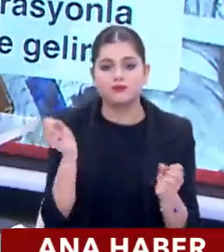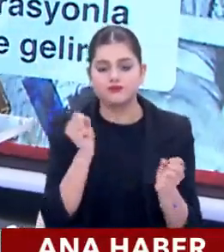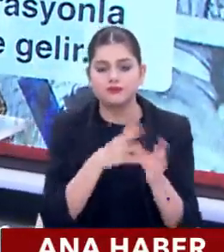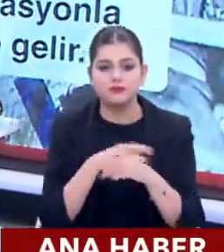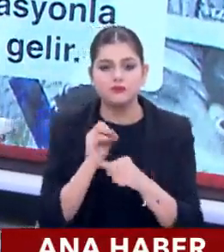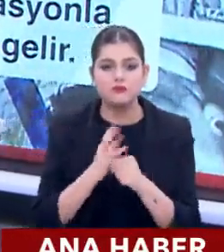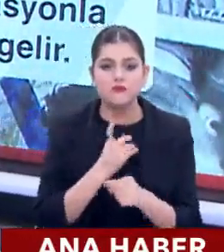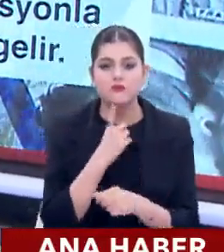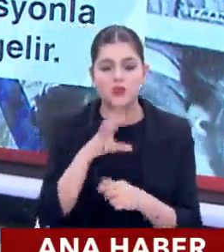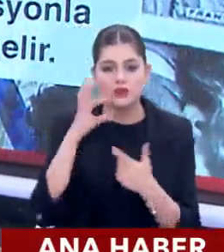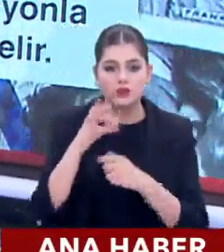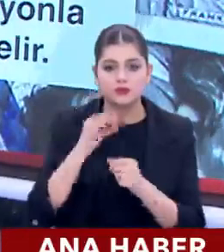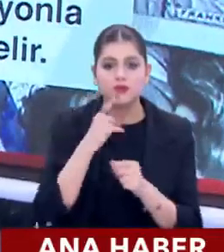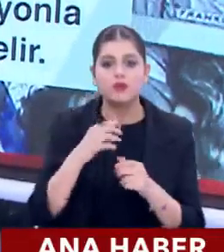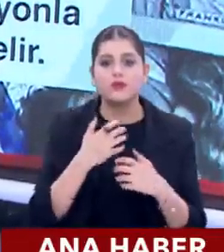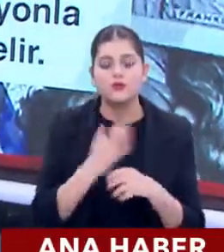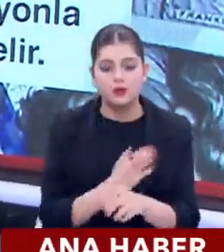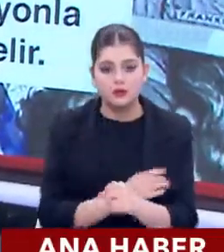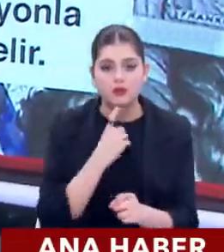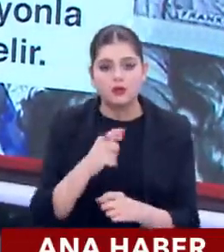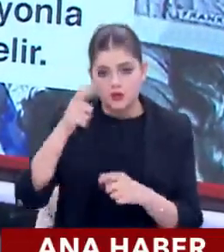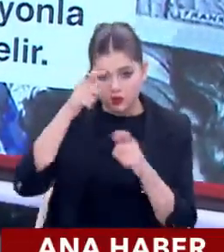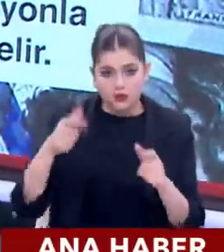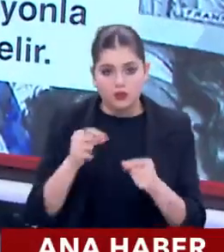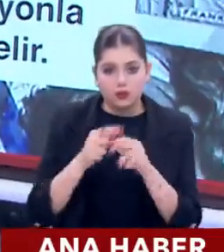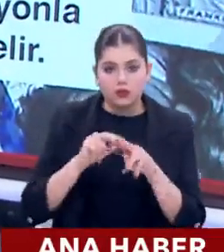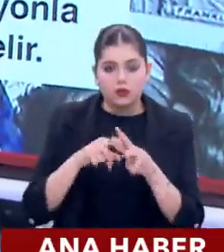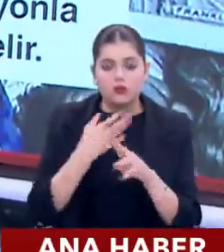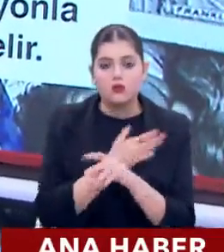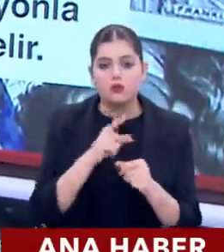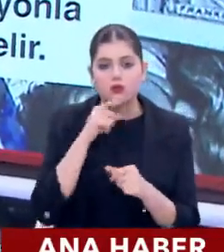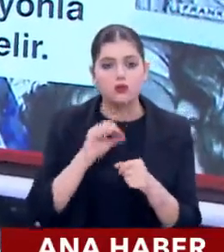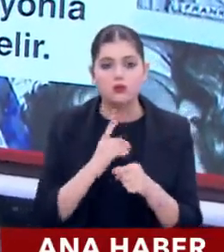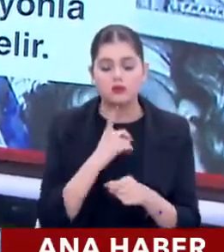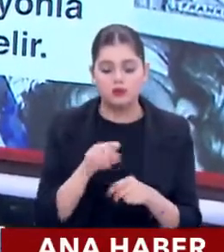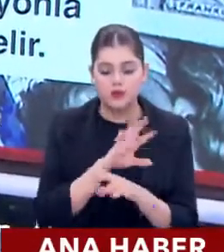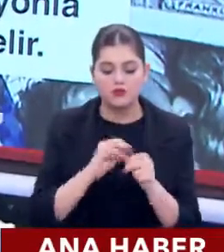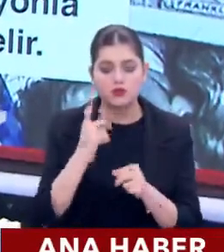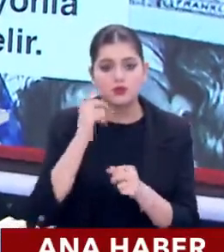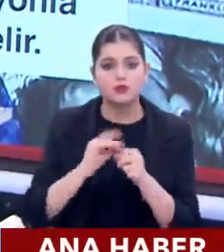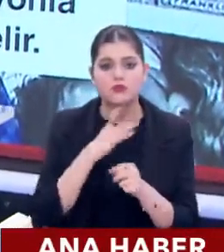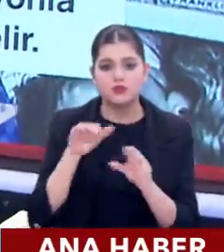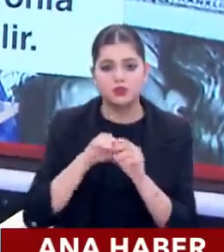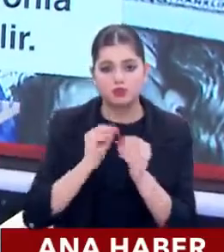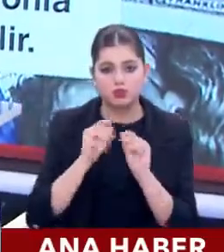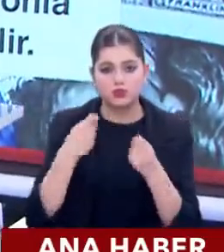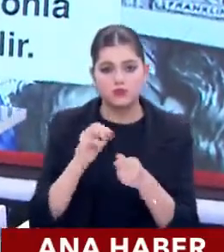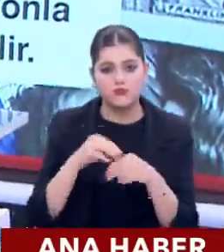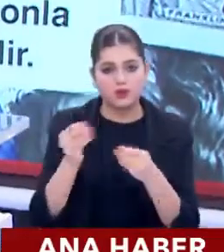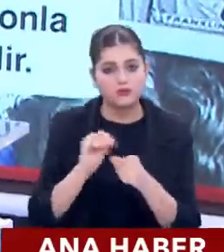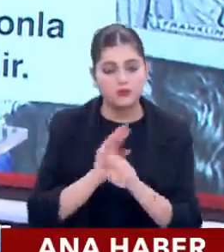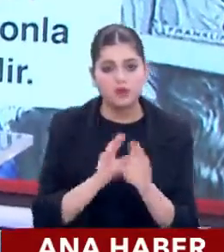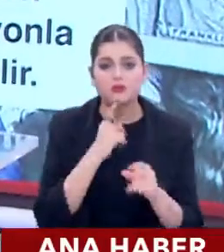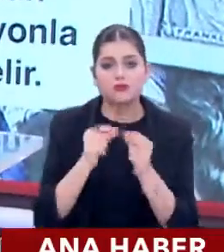oldu Efendim insanlar millet ülkenin bekası için samimiyetle o dönemde hepiniz şahitsiniz seçimde mücadele vermişken